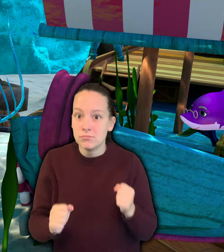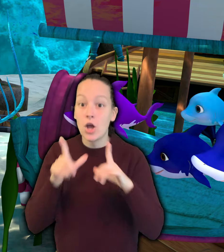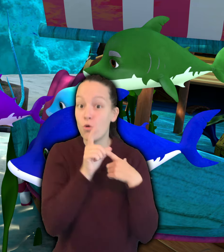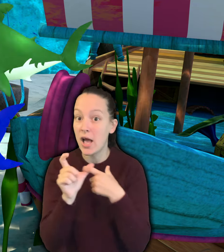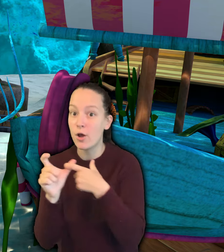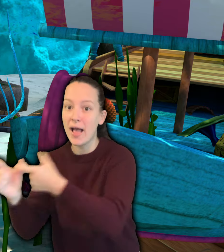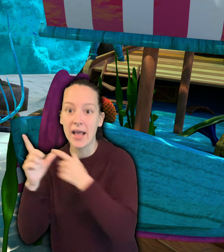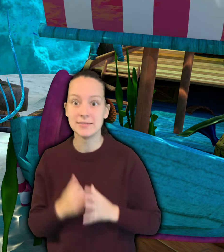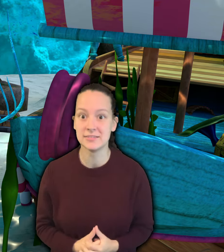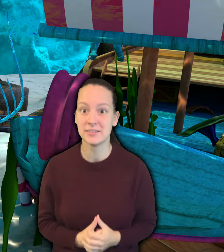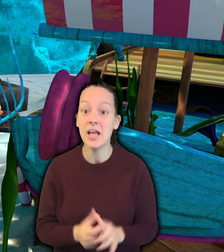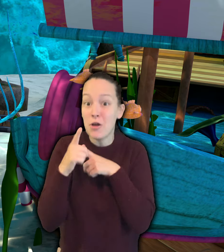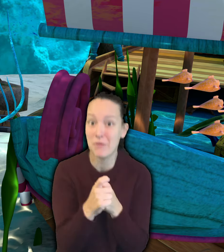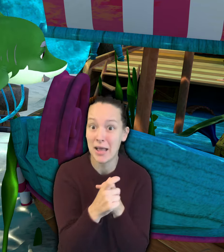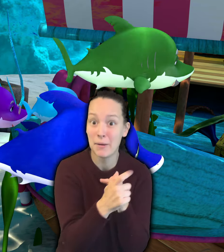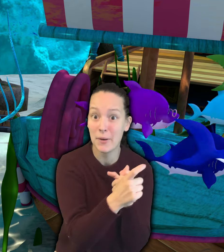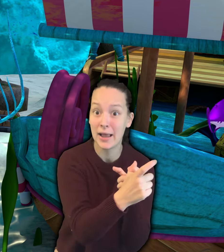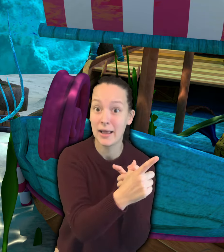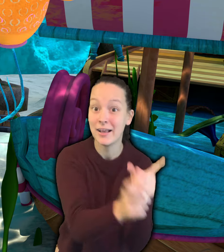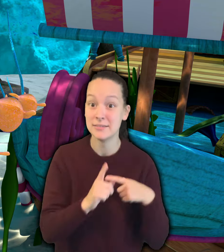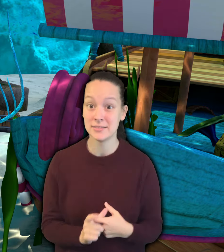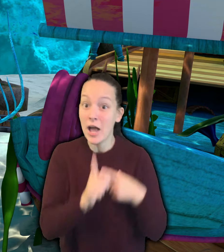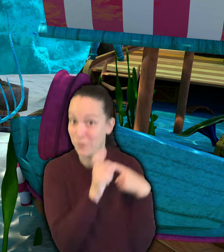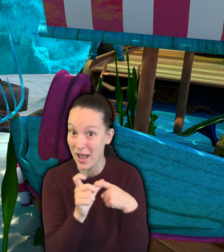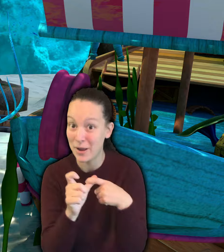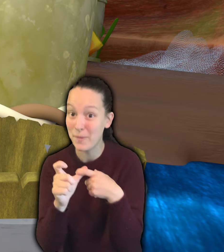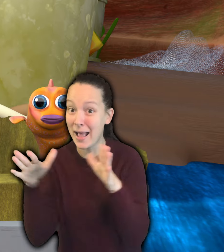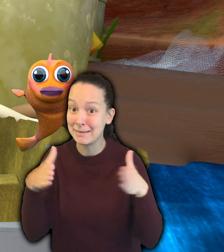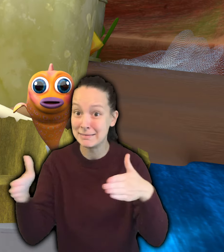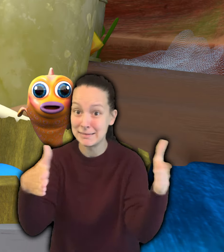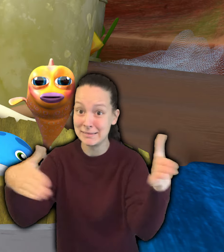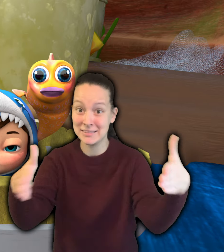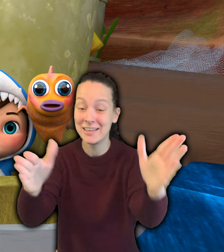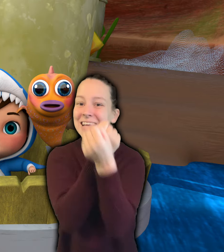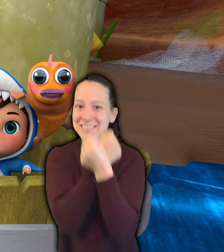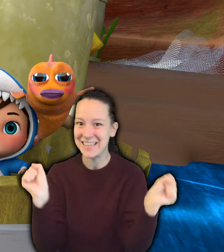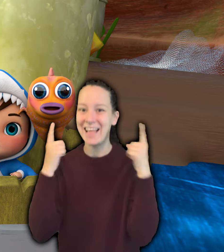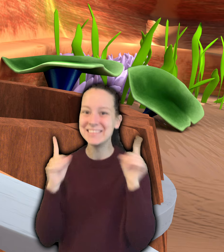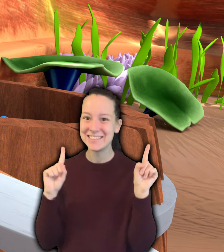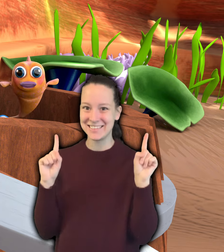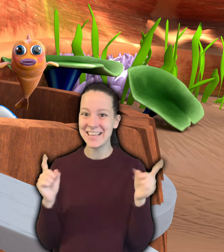逃げろ逃げろ逃げろもう安心